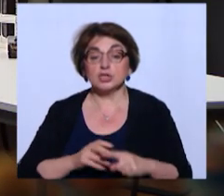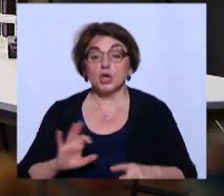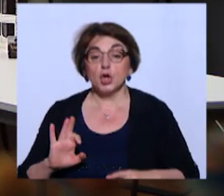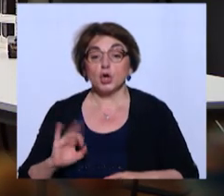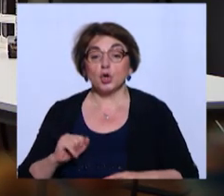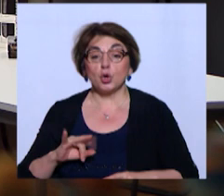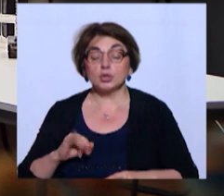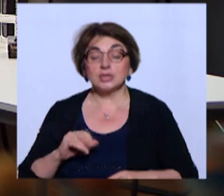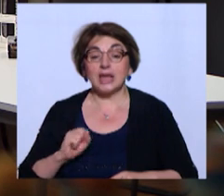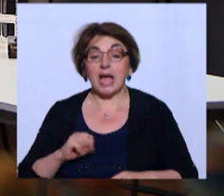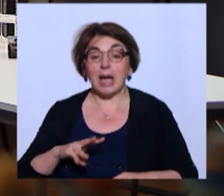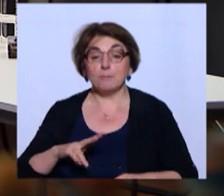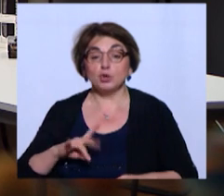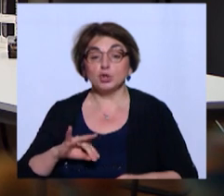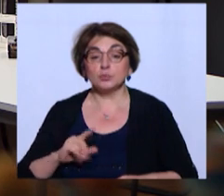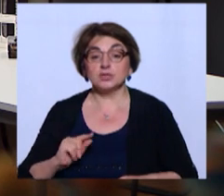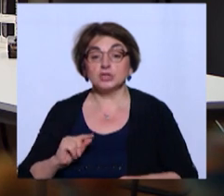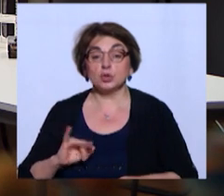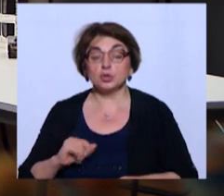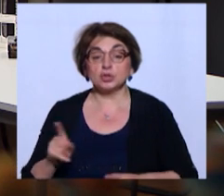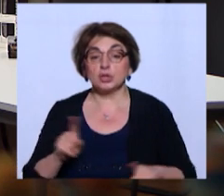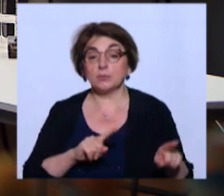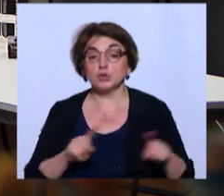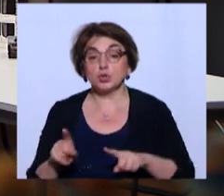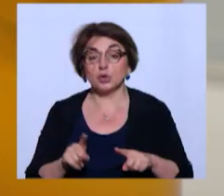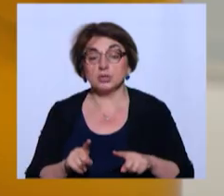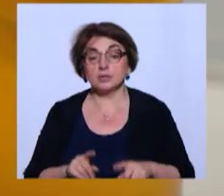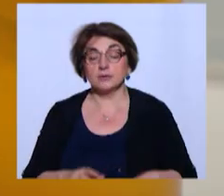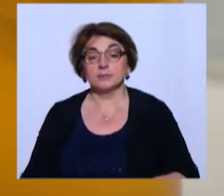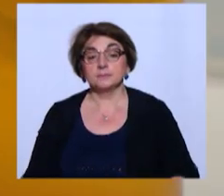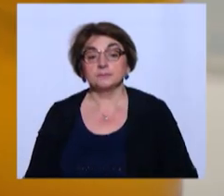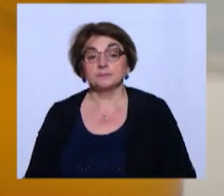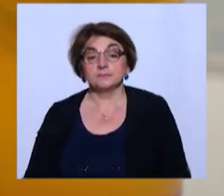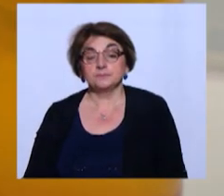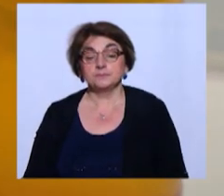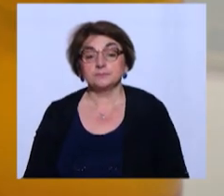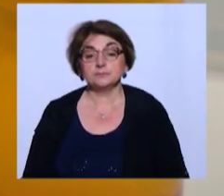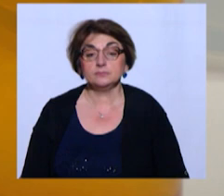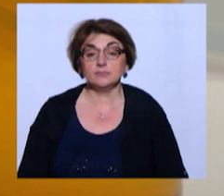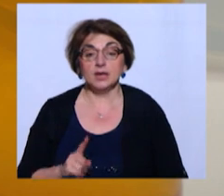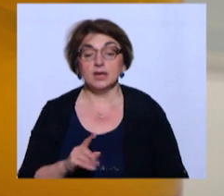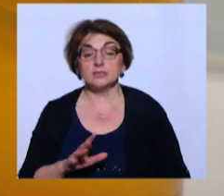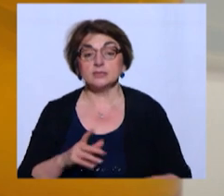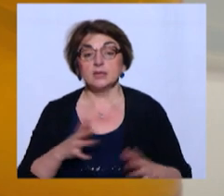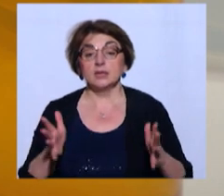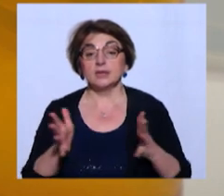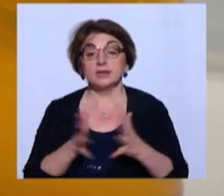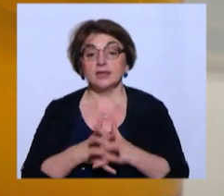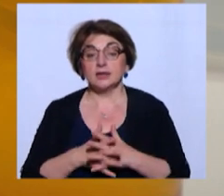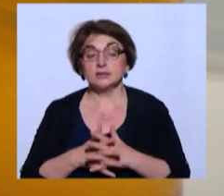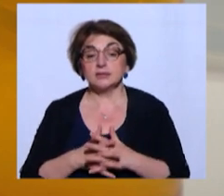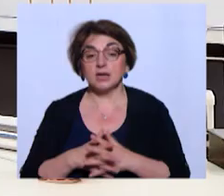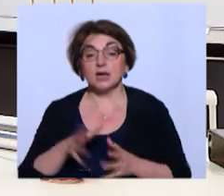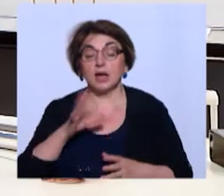ქლორიდსა და ამონიუმის თიოციანატ შორის. ეს რეაქცია გამოიყენება ხელოვნური